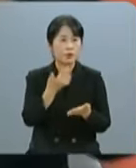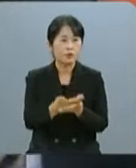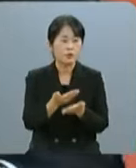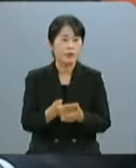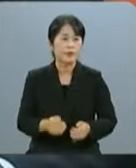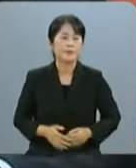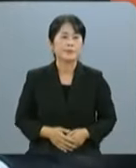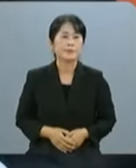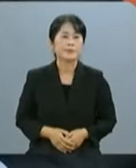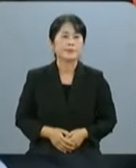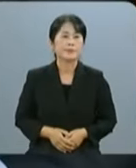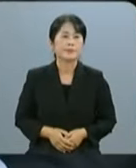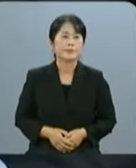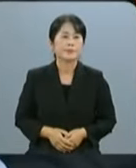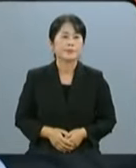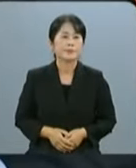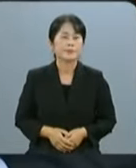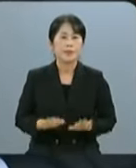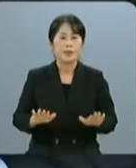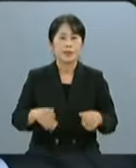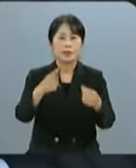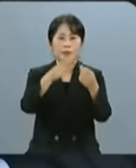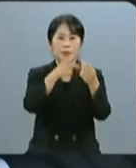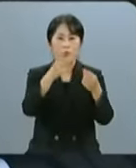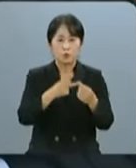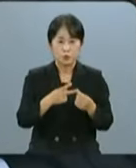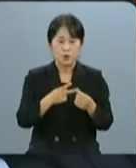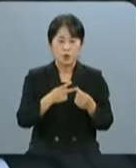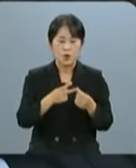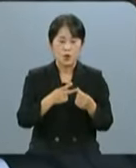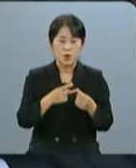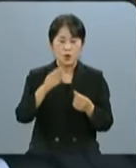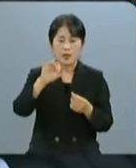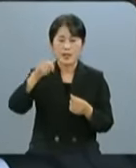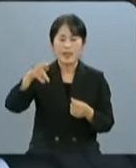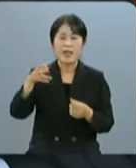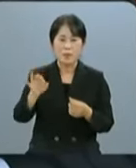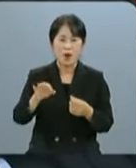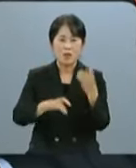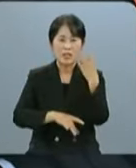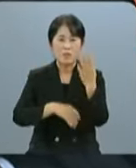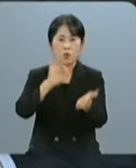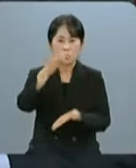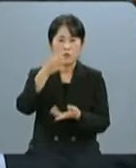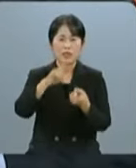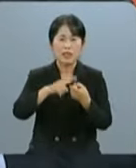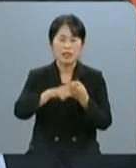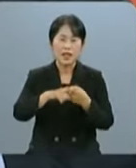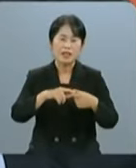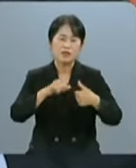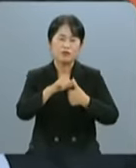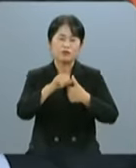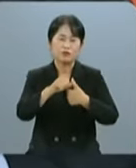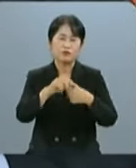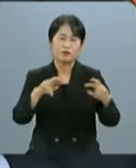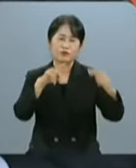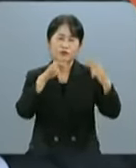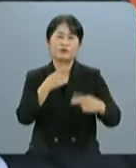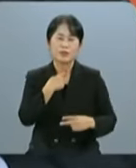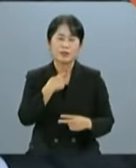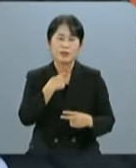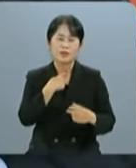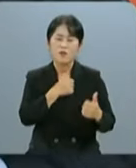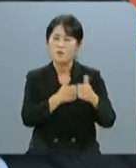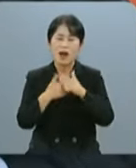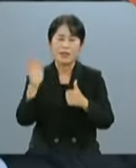저는 30초. 벌써 예. 예, 두 번이나 이재명 지사와 기본소득 가지고 토론을 붙은 적이 있습니다. 결코 밀리지